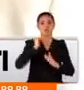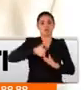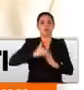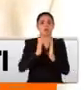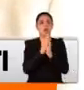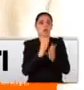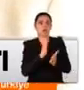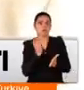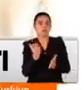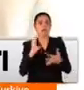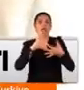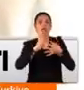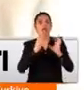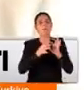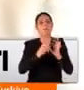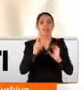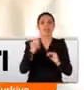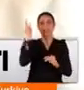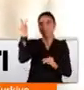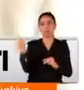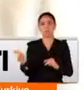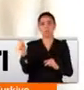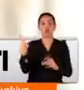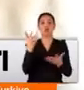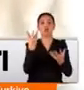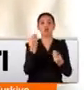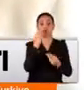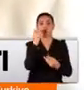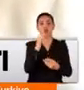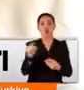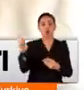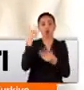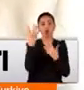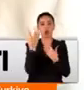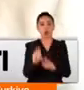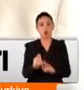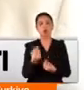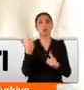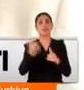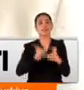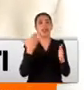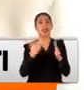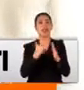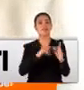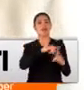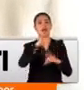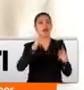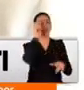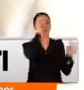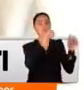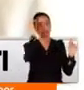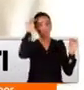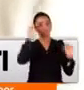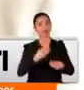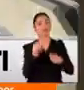ajanda, emlakçı görünümlü bir sürü ayakçının ortada kiralık daire arayan insanları